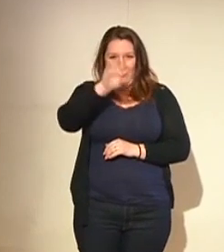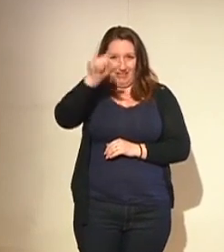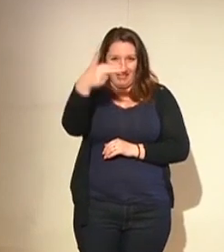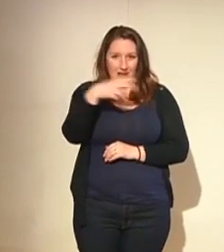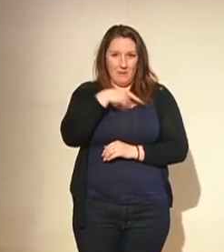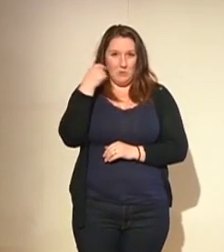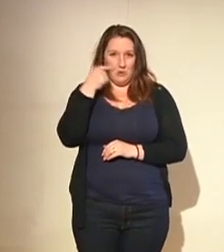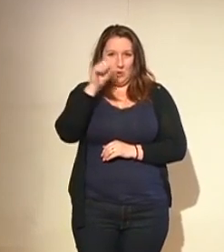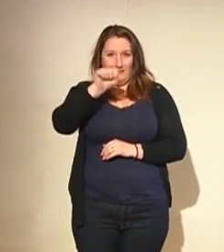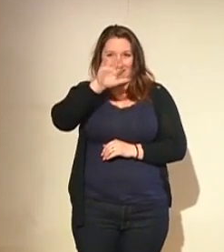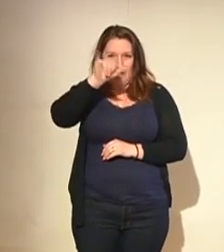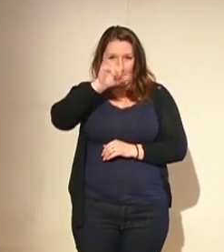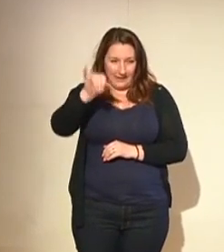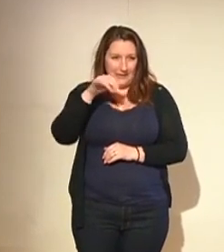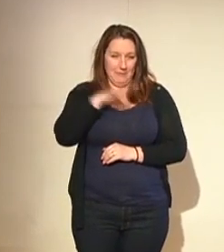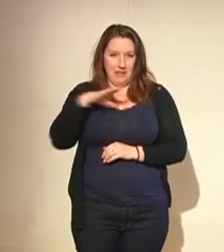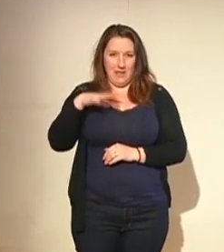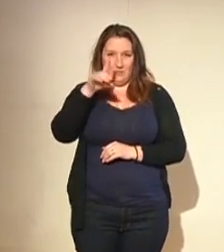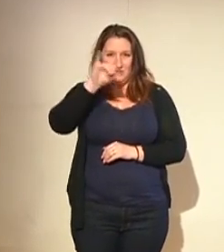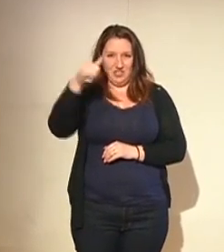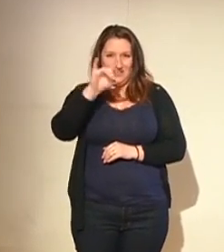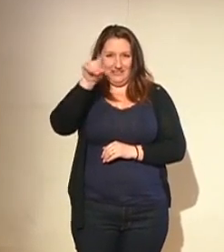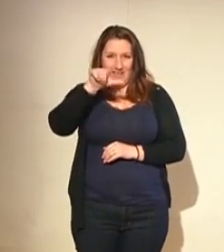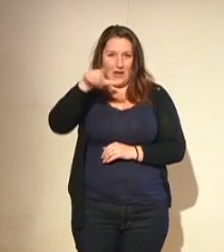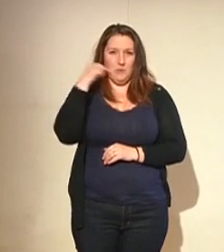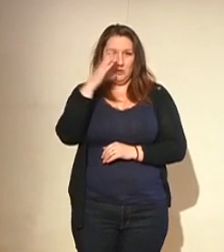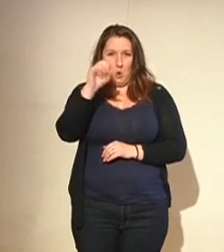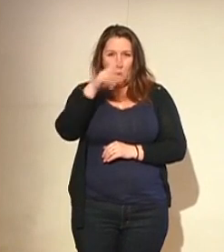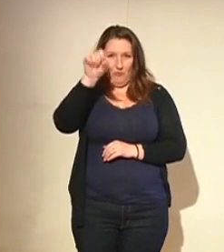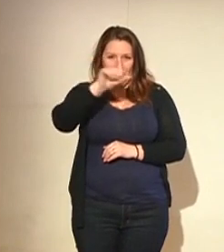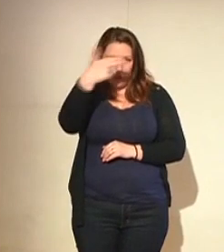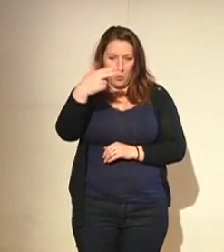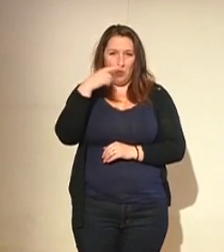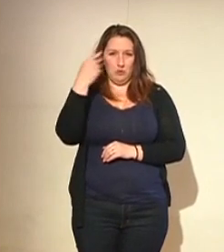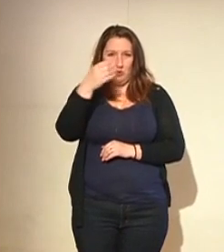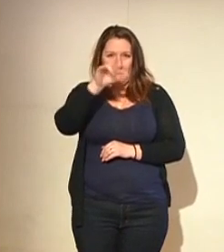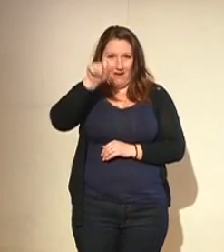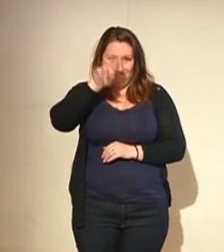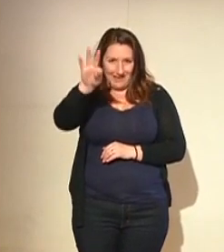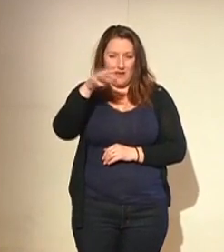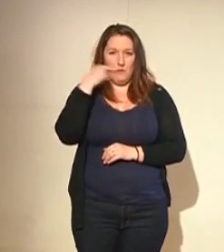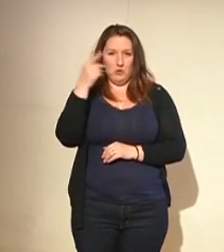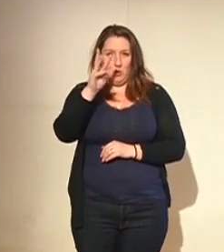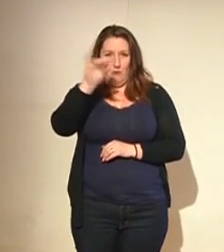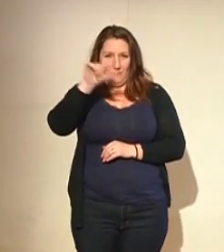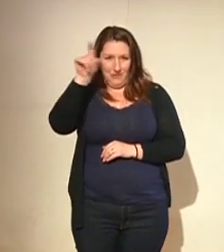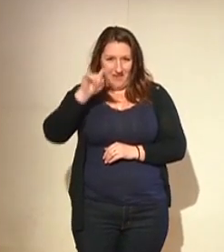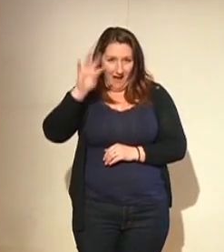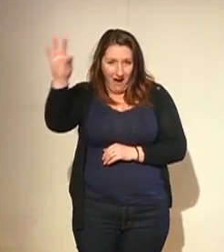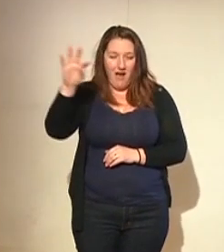monsieur Sabri madame gidel monsieur confesson monsieur Marguet monsieur Viard madame